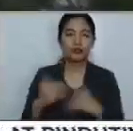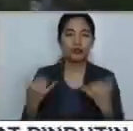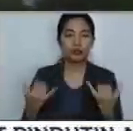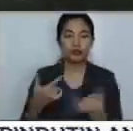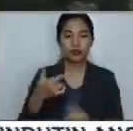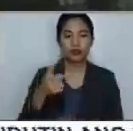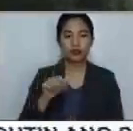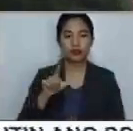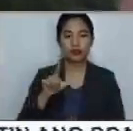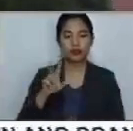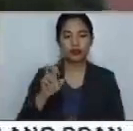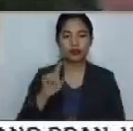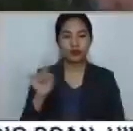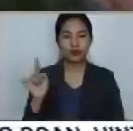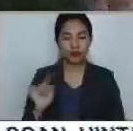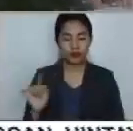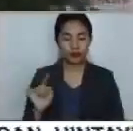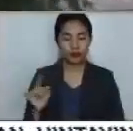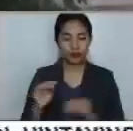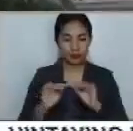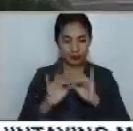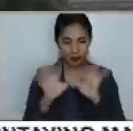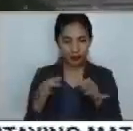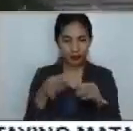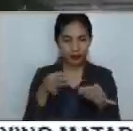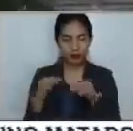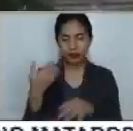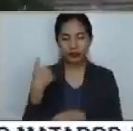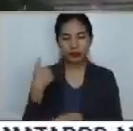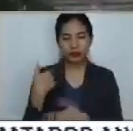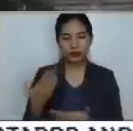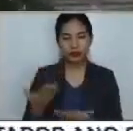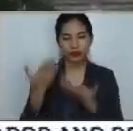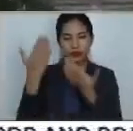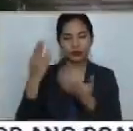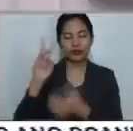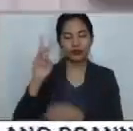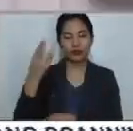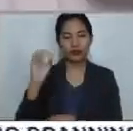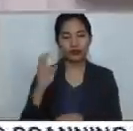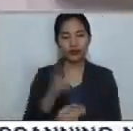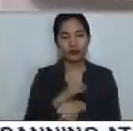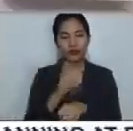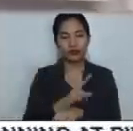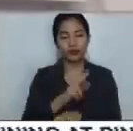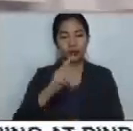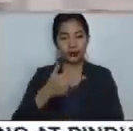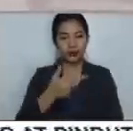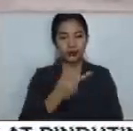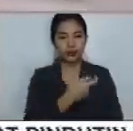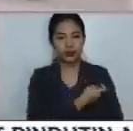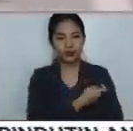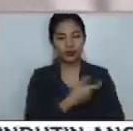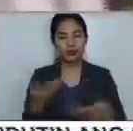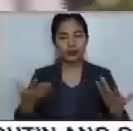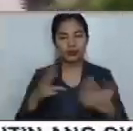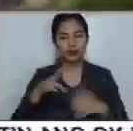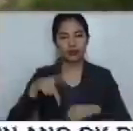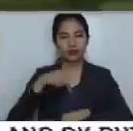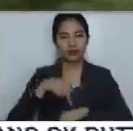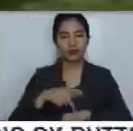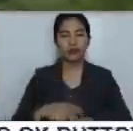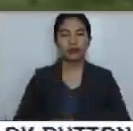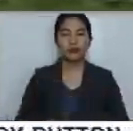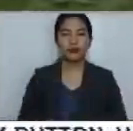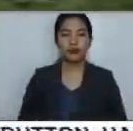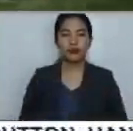ng pandemic. Ang problema aniya, hindi pa na-dispose agad ang mga biniling face mask, kaya pagsapit